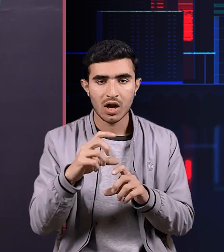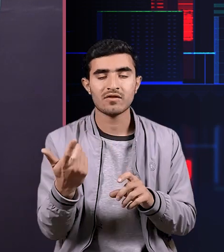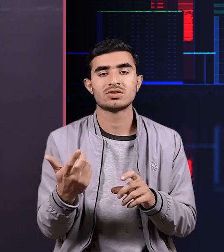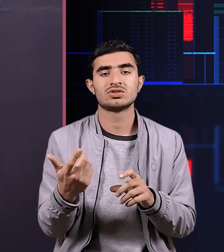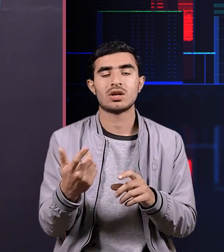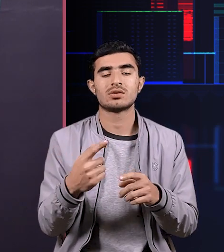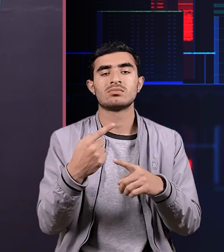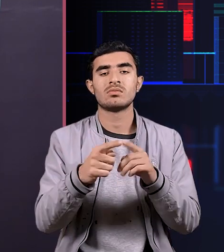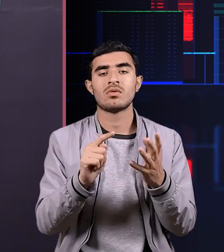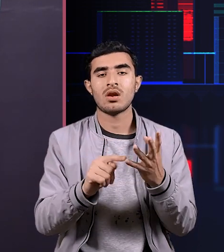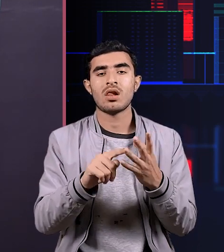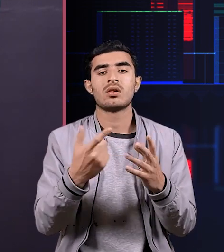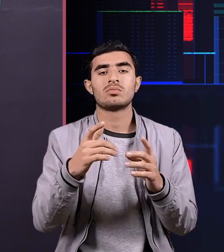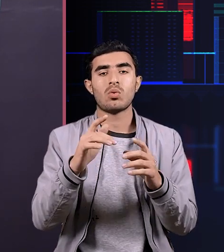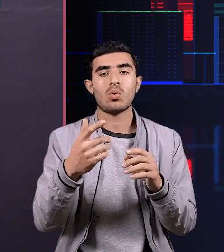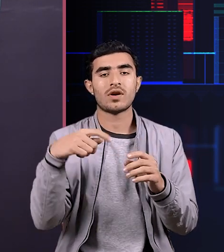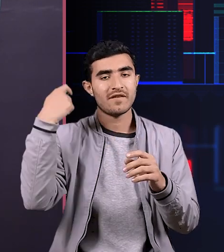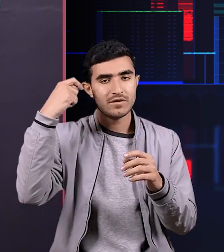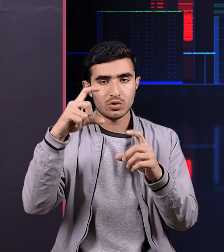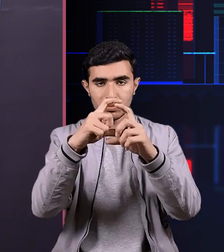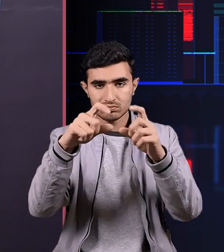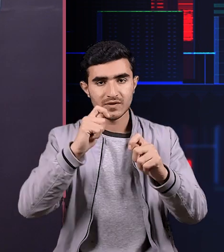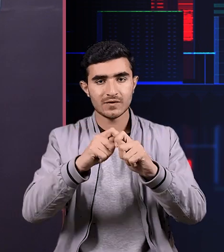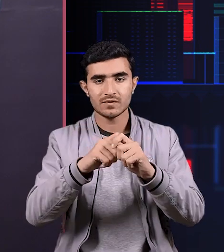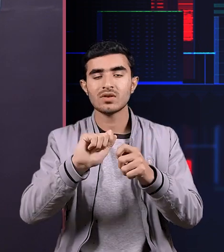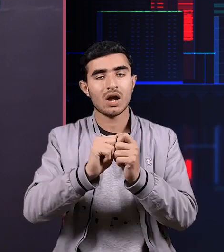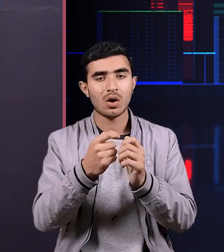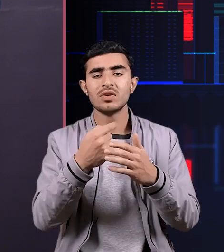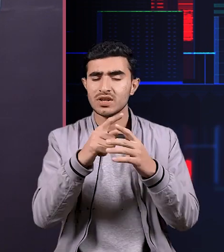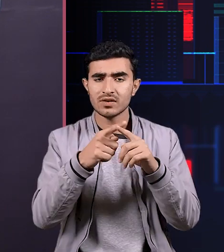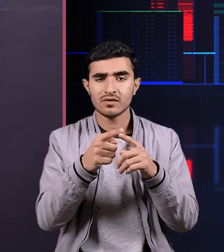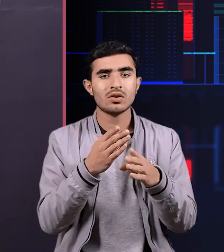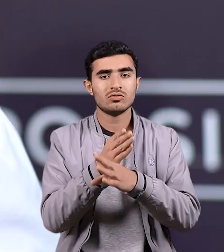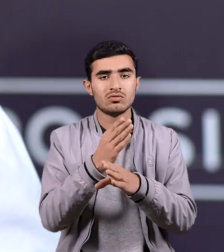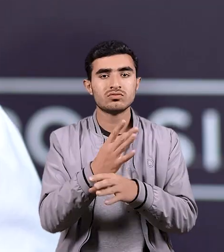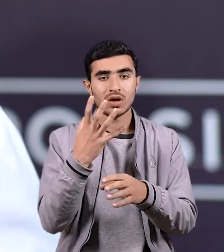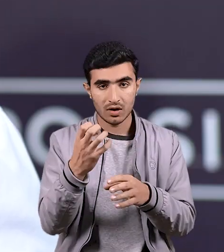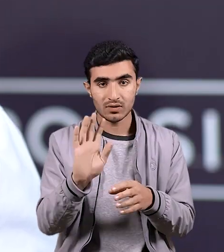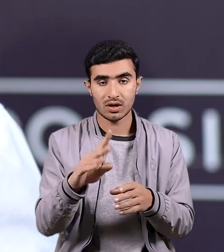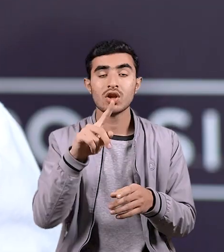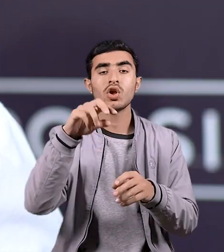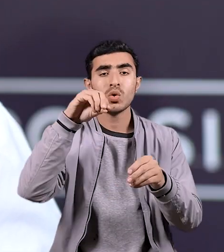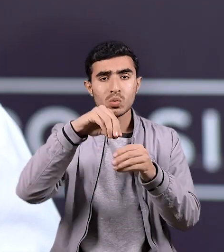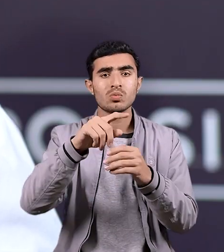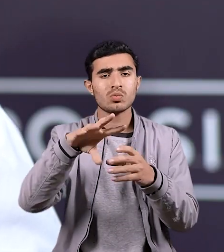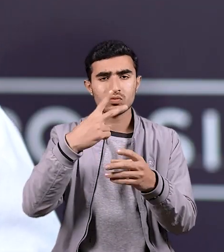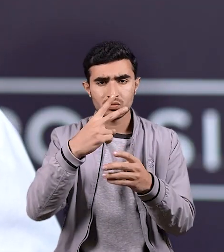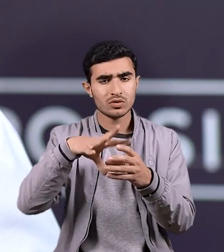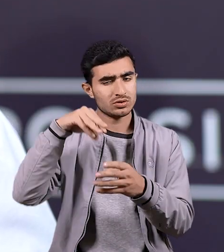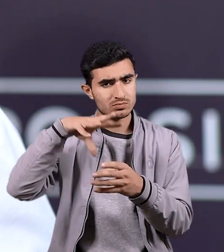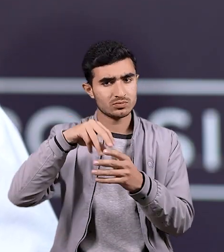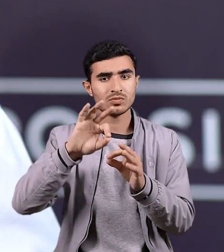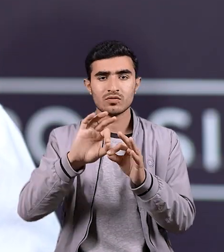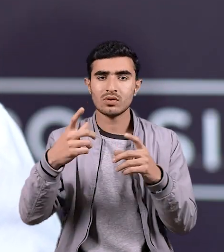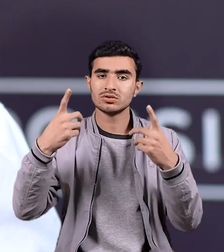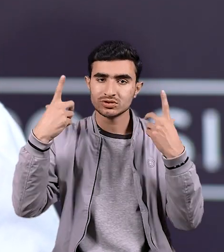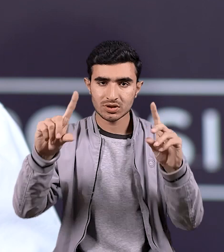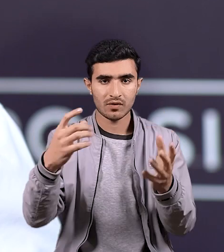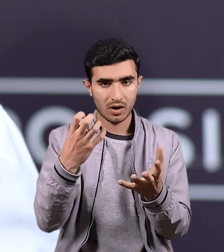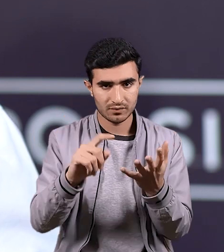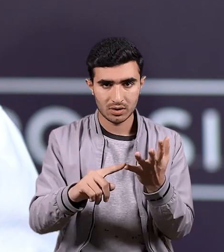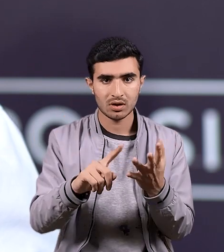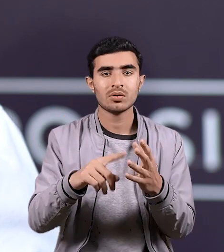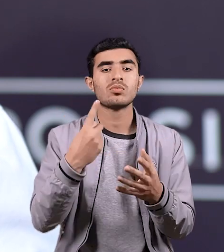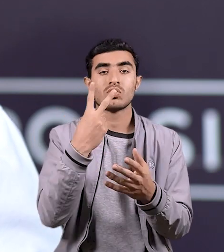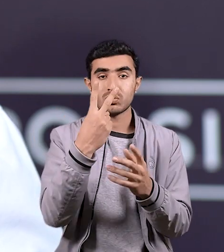आपने ये कोर्सेज़ किए ऑनलाइन। ये कोर्सेज़ वर्चुअल यूनिवर्सिटी की उन्होंने कोलैबोरेशन के साथ ऑनलाइन रखे हैं। इसी तरह हुकूमत पंजाब का एक इनिशिएटिव है,